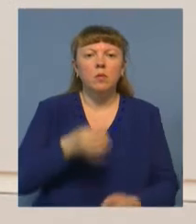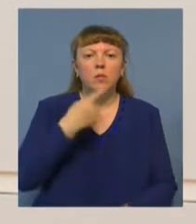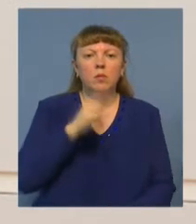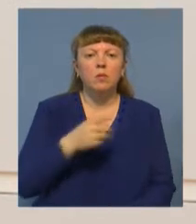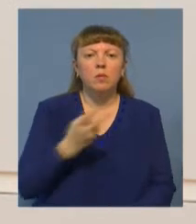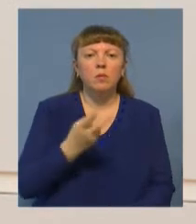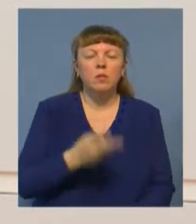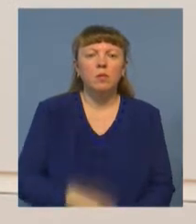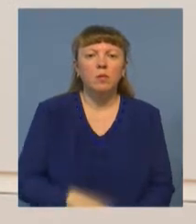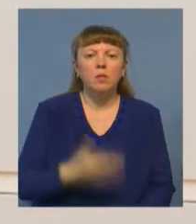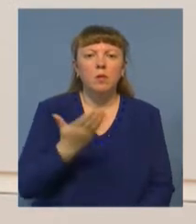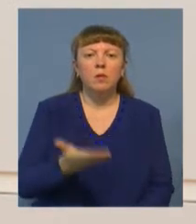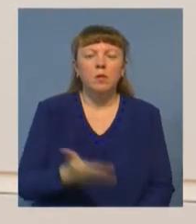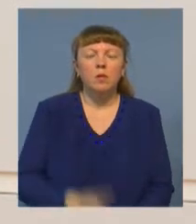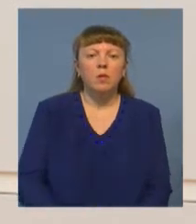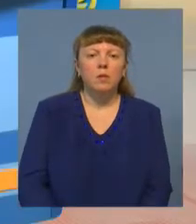который